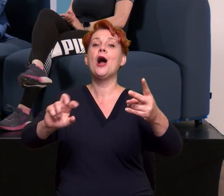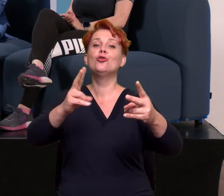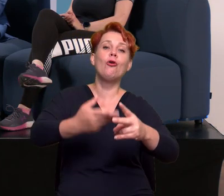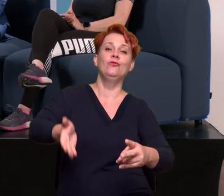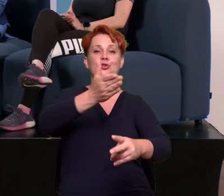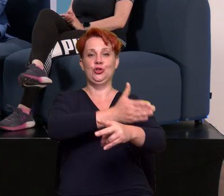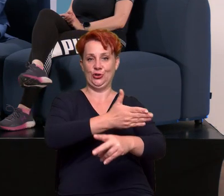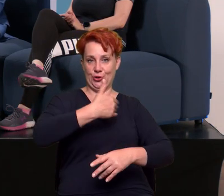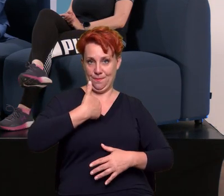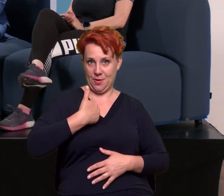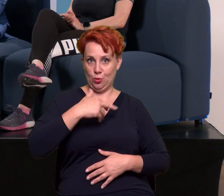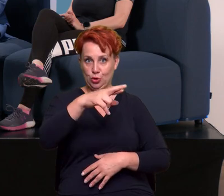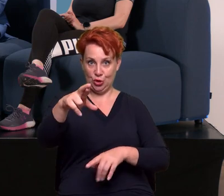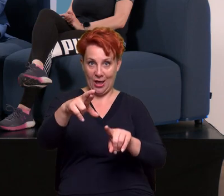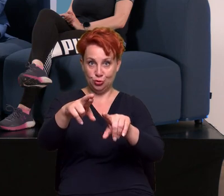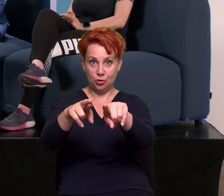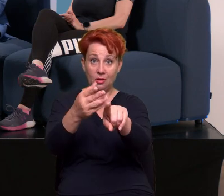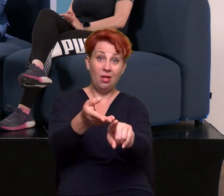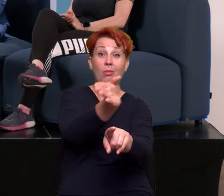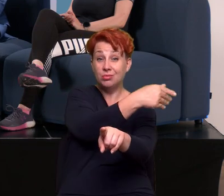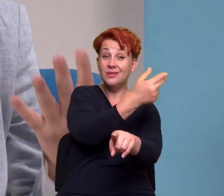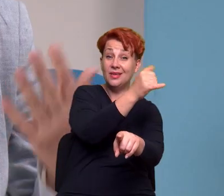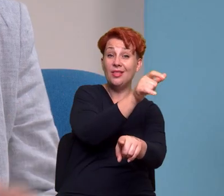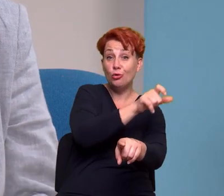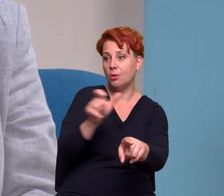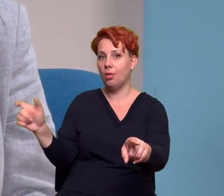poprzednimi. Co z tego wynika, prawda?